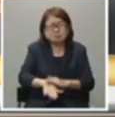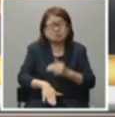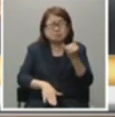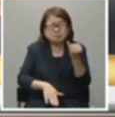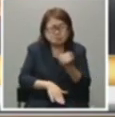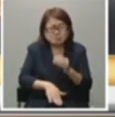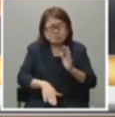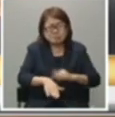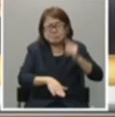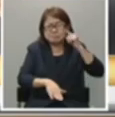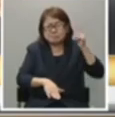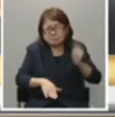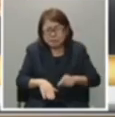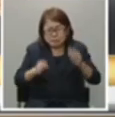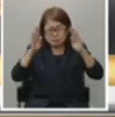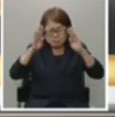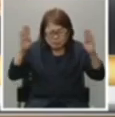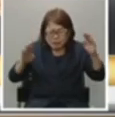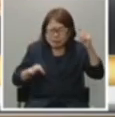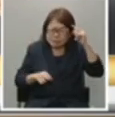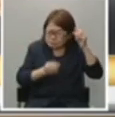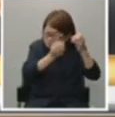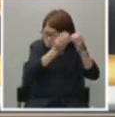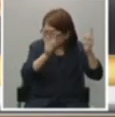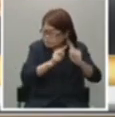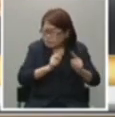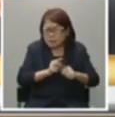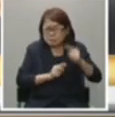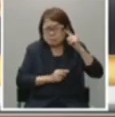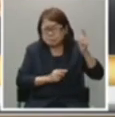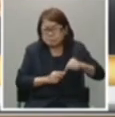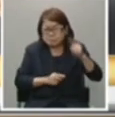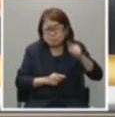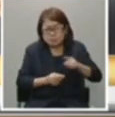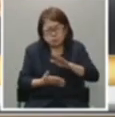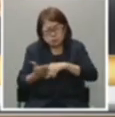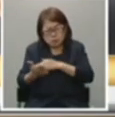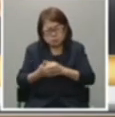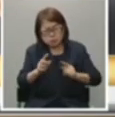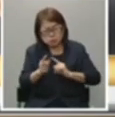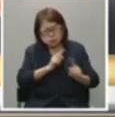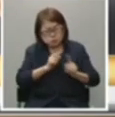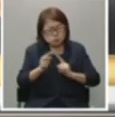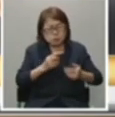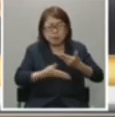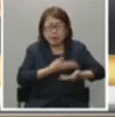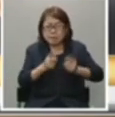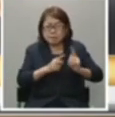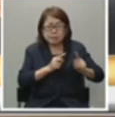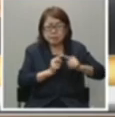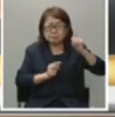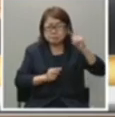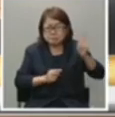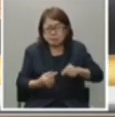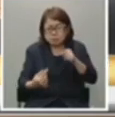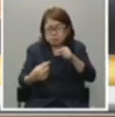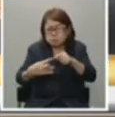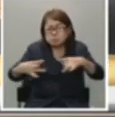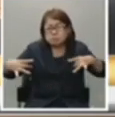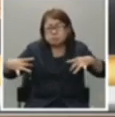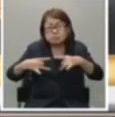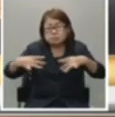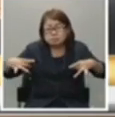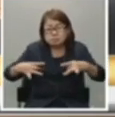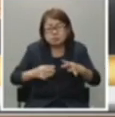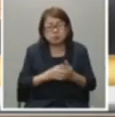ยทัศน์ไม่สามารถกำหนดและกำกับดูแลนโยบายการค้าและการเจรจาการค้าระหว่างประเทศได้อย่างถูกต้องมีประสิท